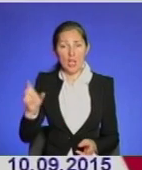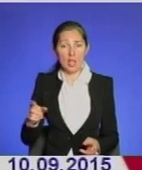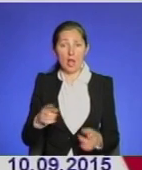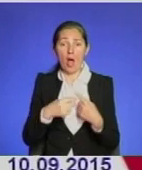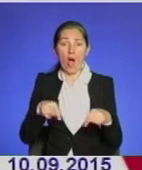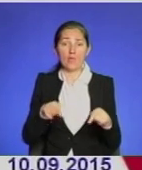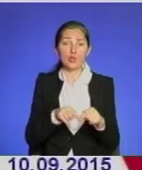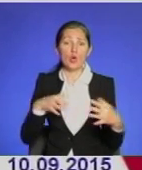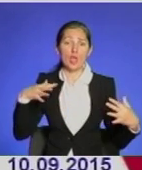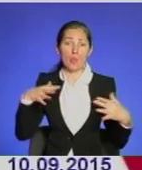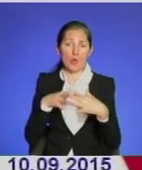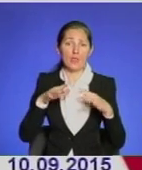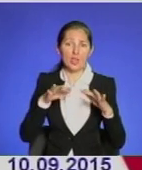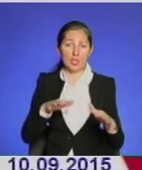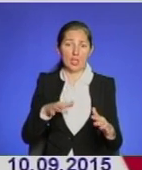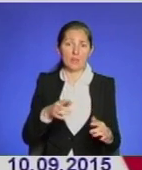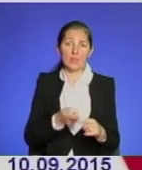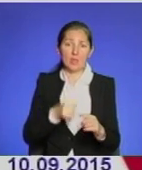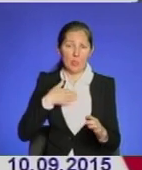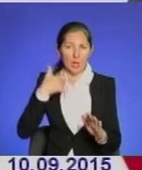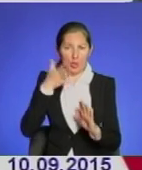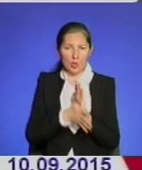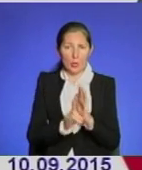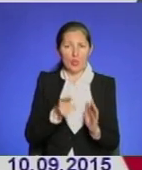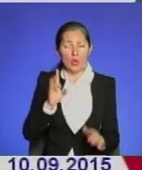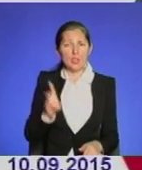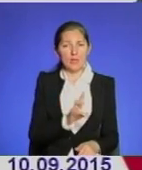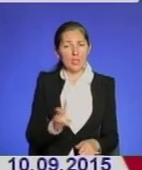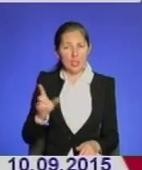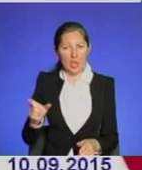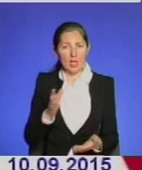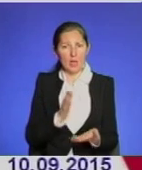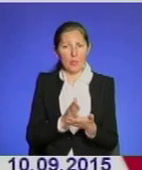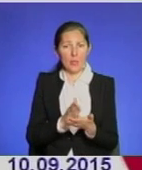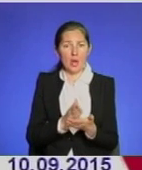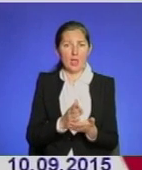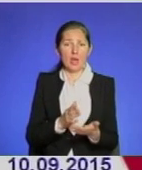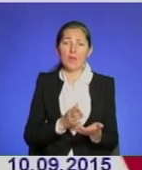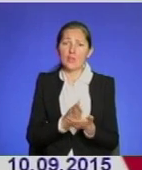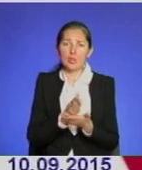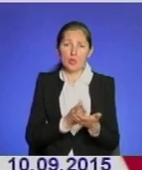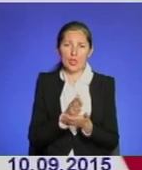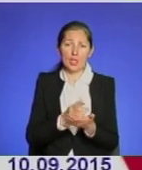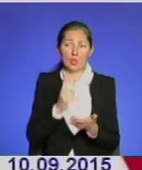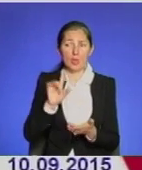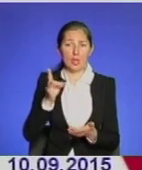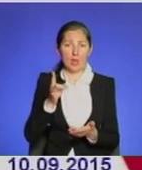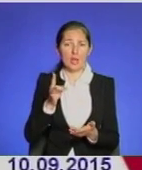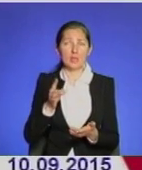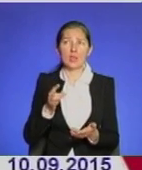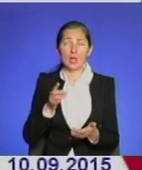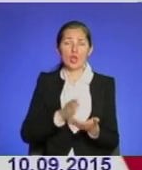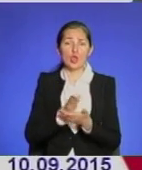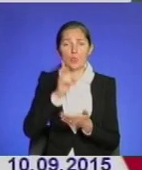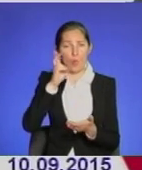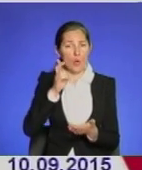він повинен відслужити один раз божественну літургію, може собі спокійно їхати, всіх причастивши. Але